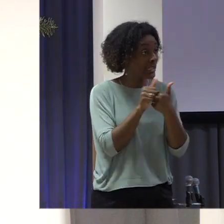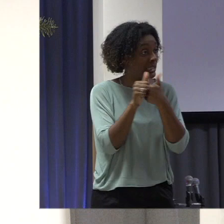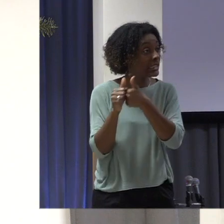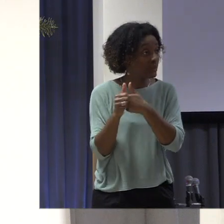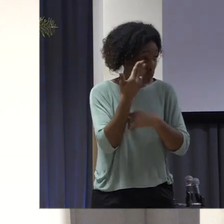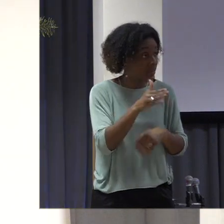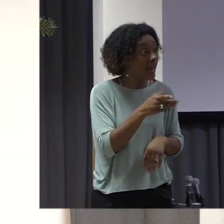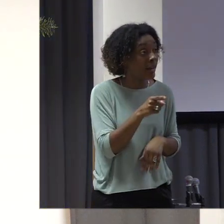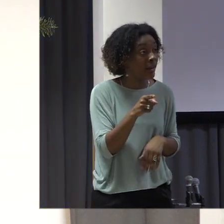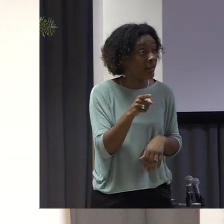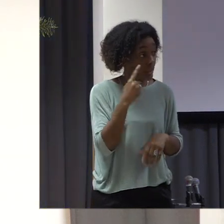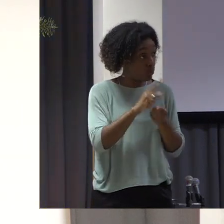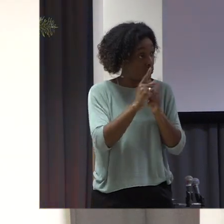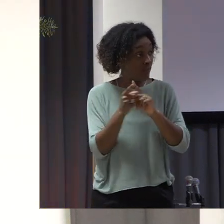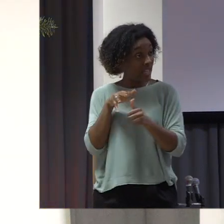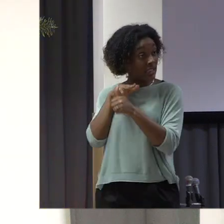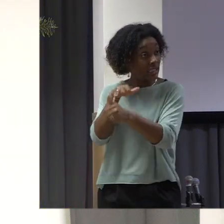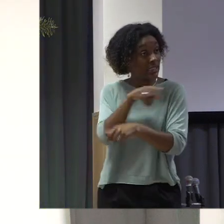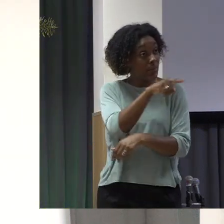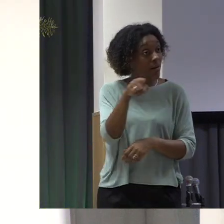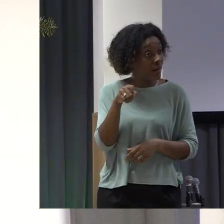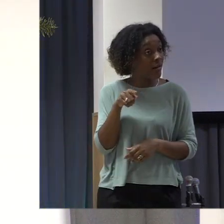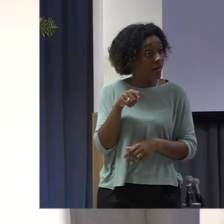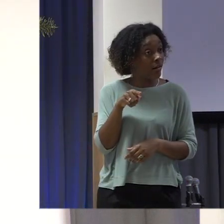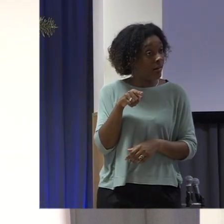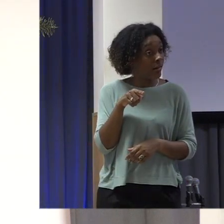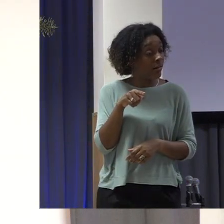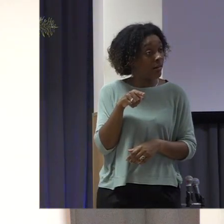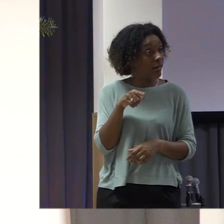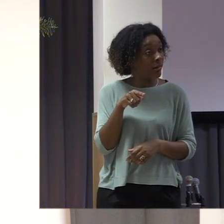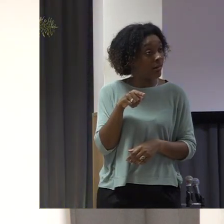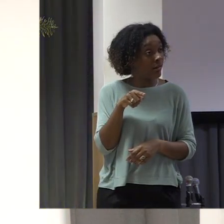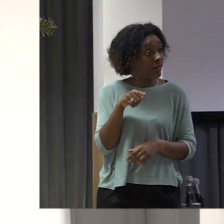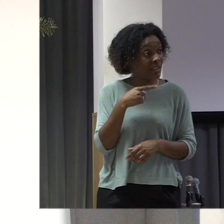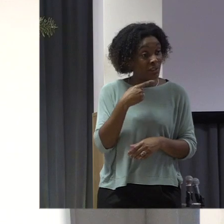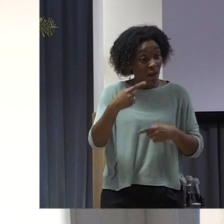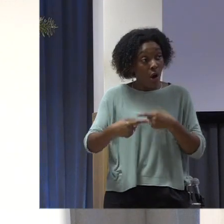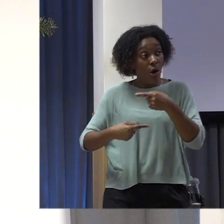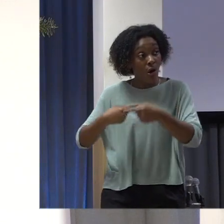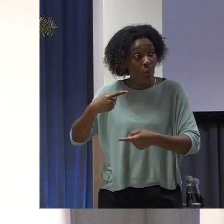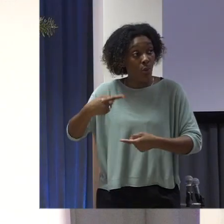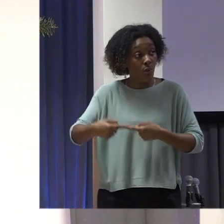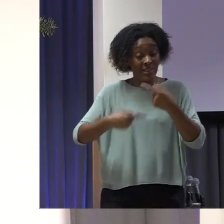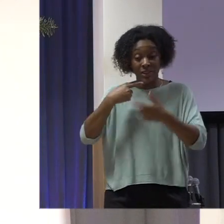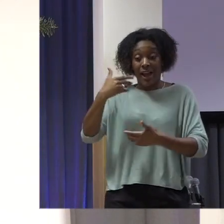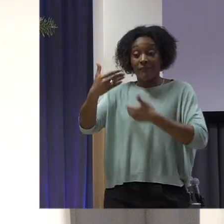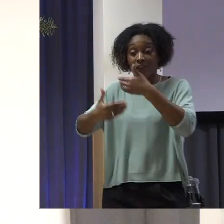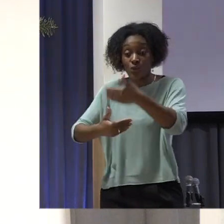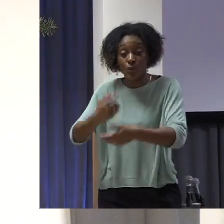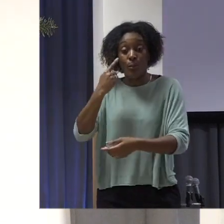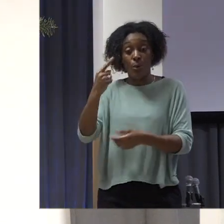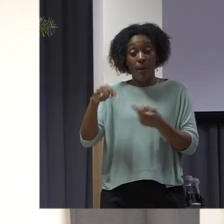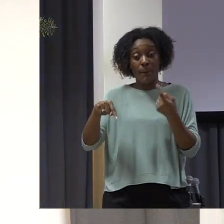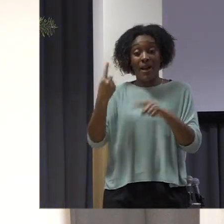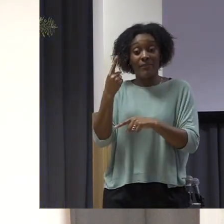en marche, nous sommes déjà des disciples, mais nous sommes en marche vers quelque chose, frères et sœurs. Et si nous venons,